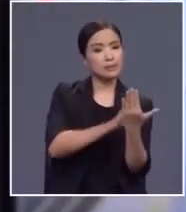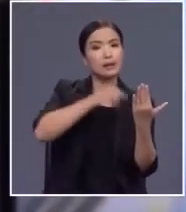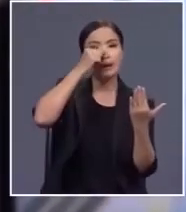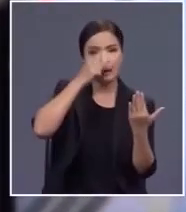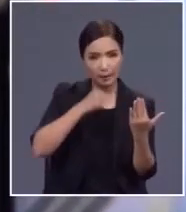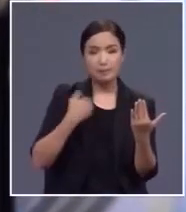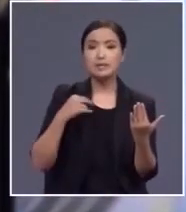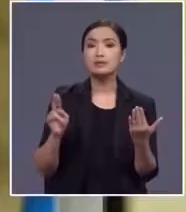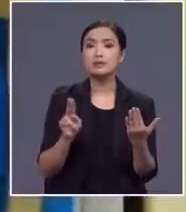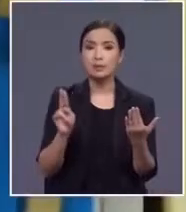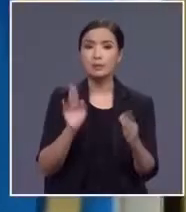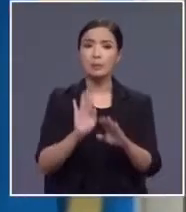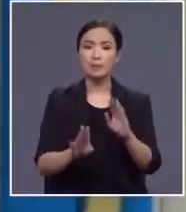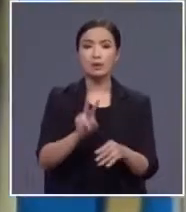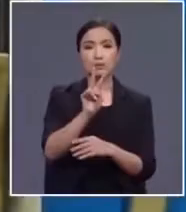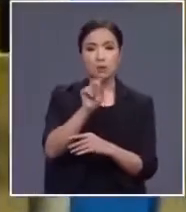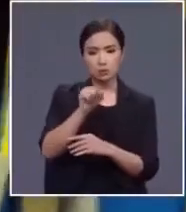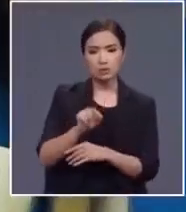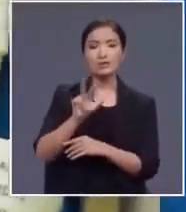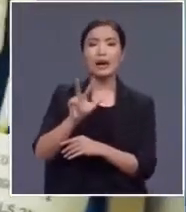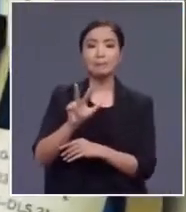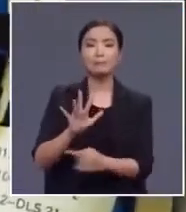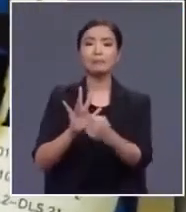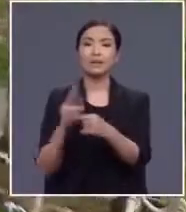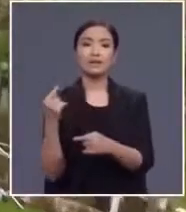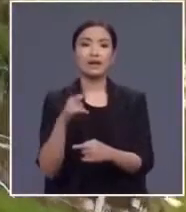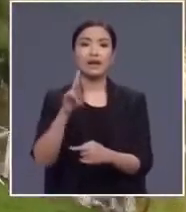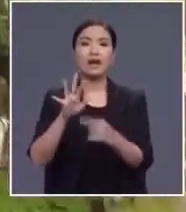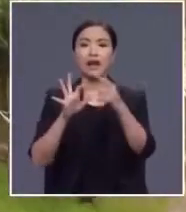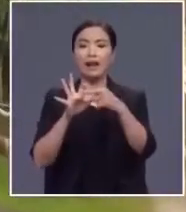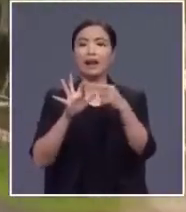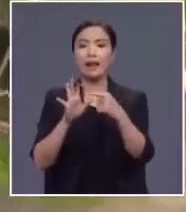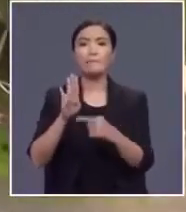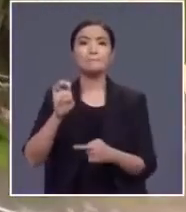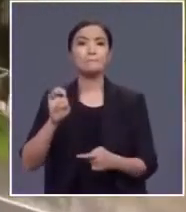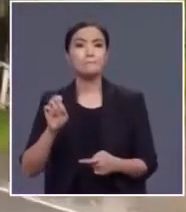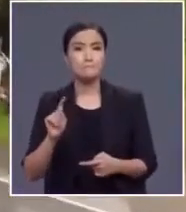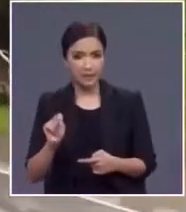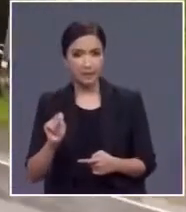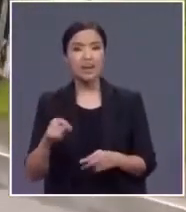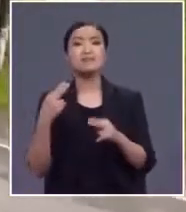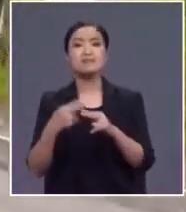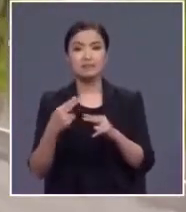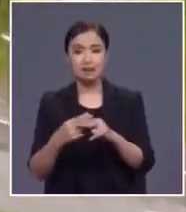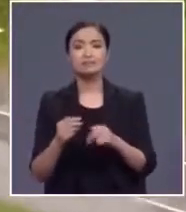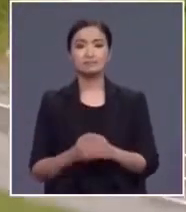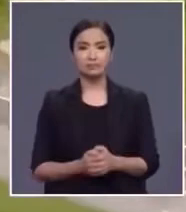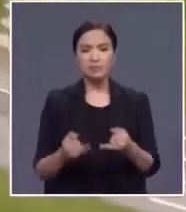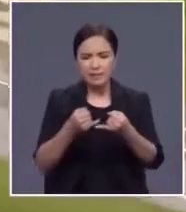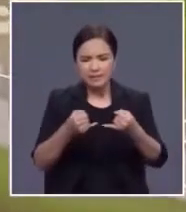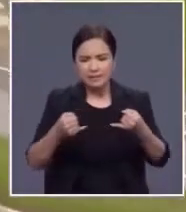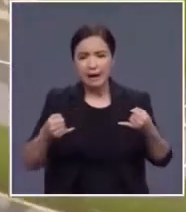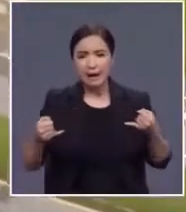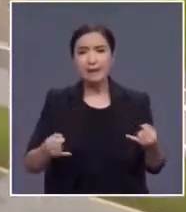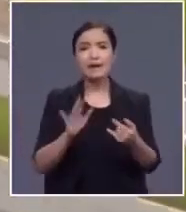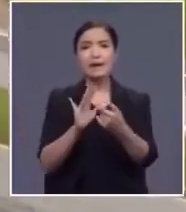าณ 2.3 เทราบิตนะ แล้วก็มีพื้นที่นี่อีกเยอะมาก ซึ่งพื้นที่ที่เยอะเนี่ยก็มีส่